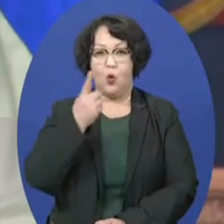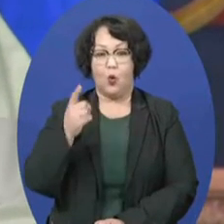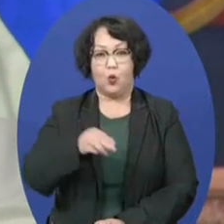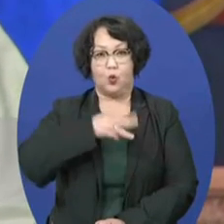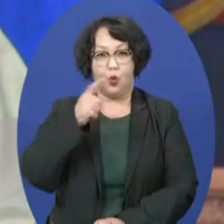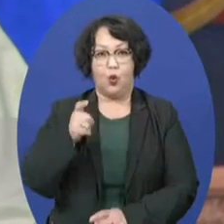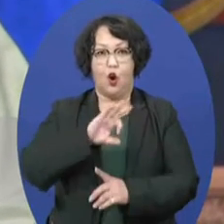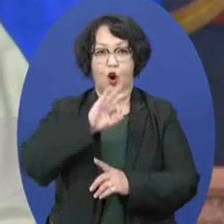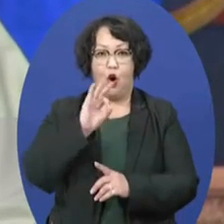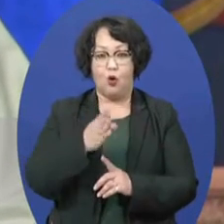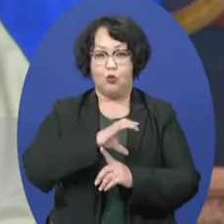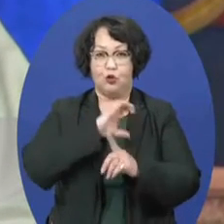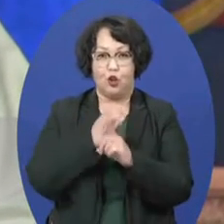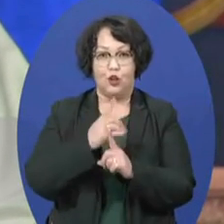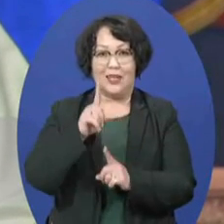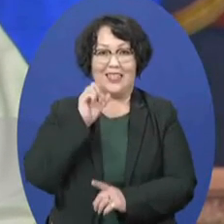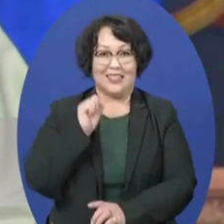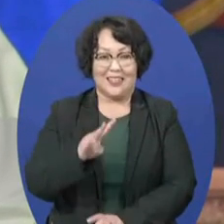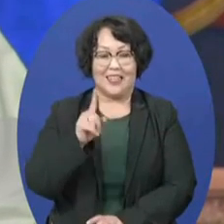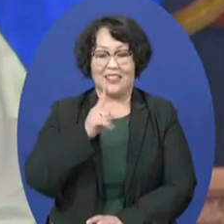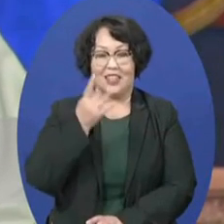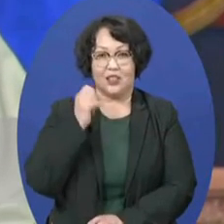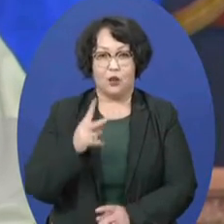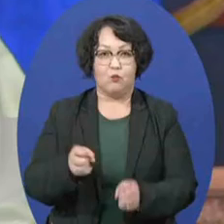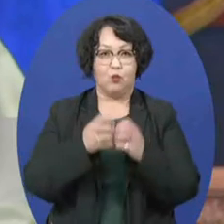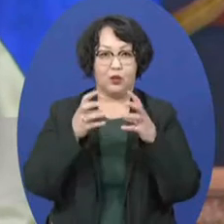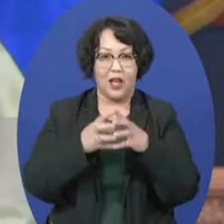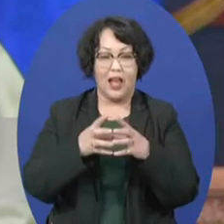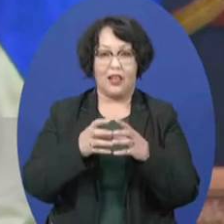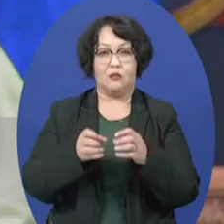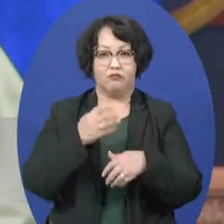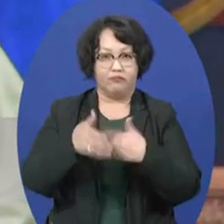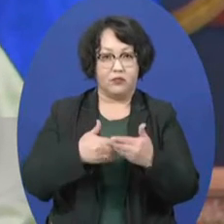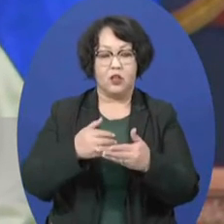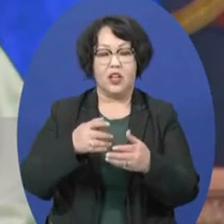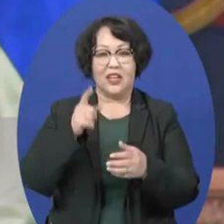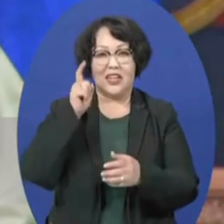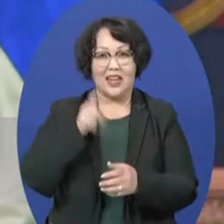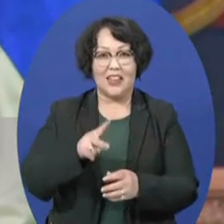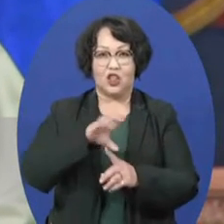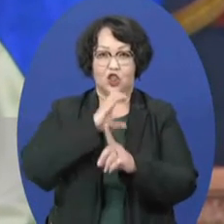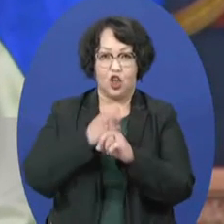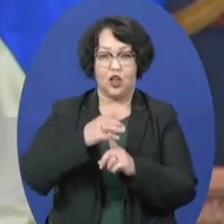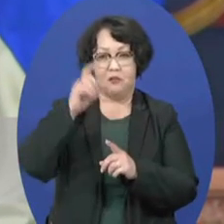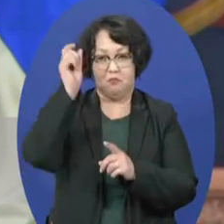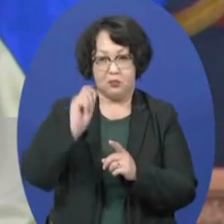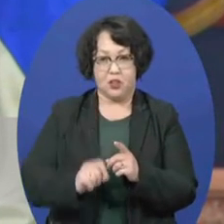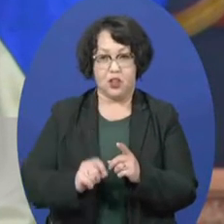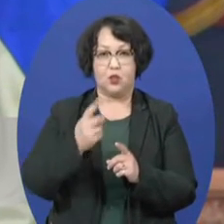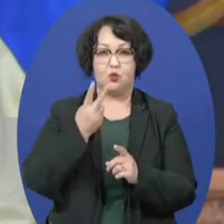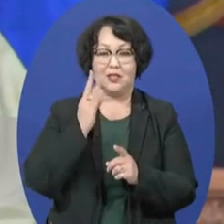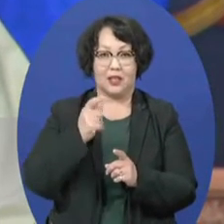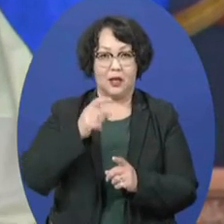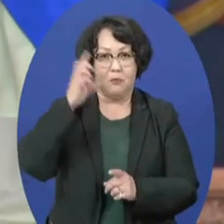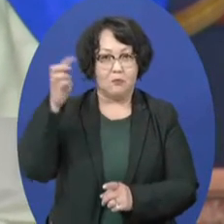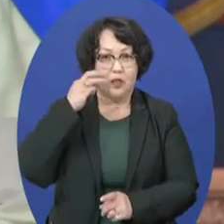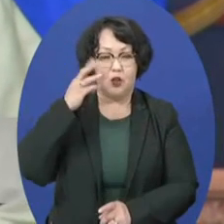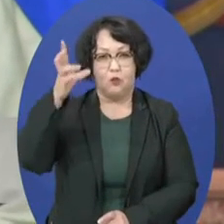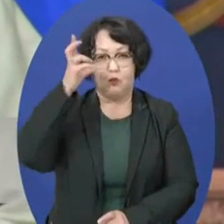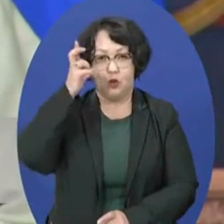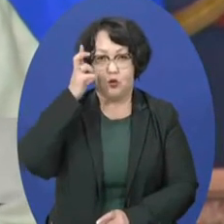үүгтүүх, өв соёл, зан заншил, бүтээл төрвөл, хэл соёл, бичиг үсэг, мэдлэг